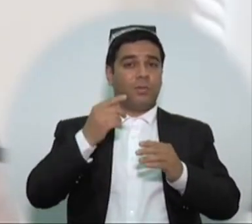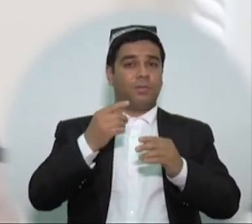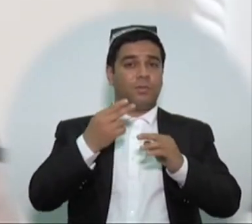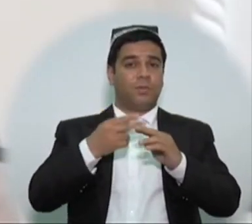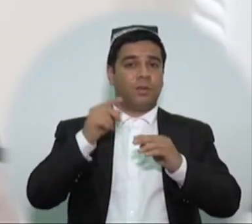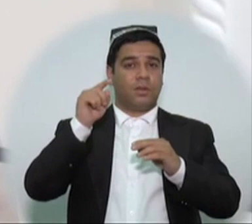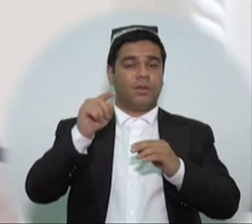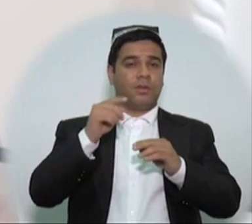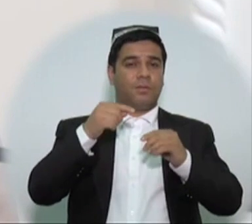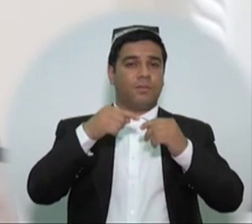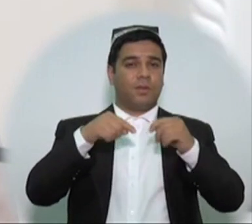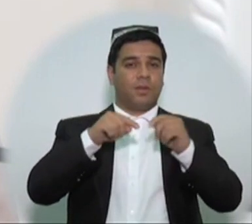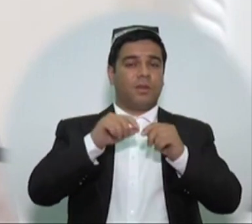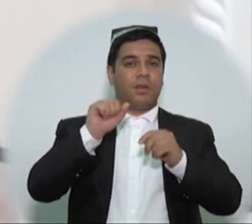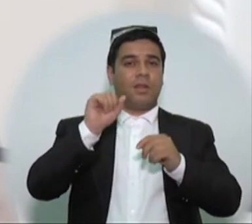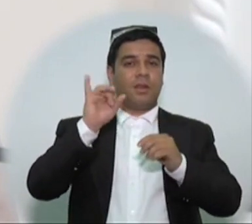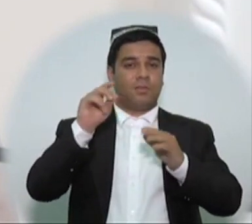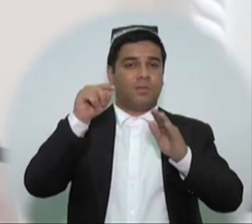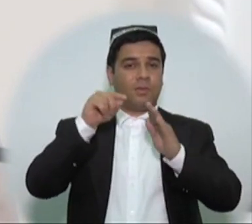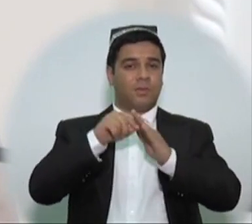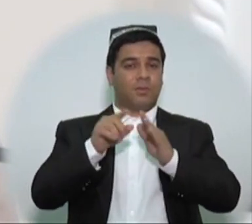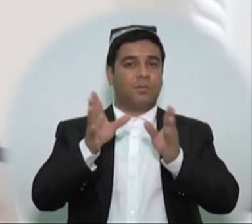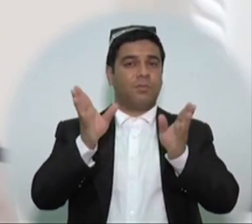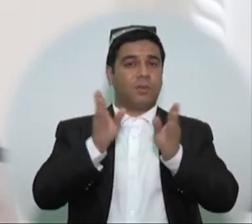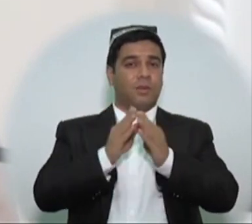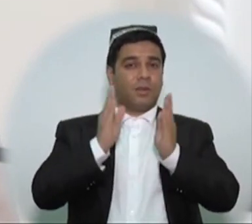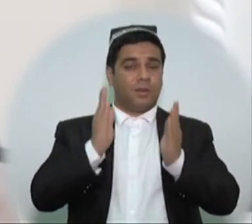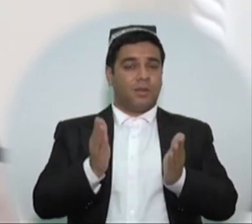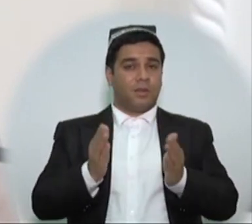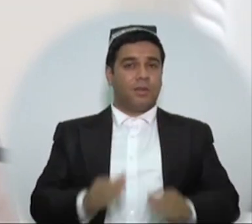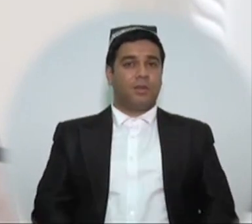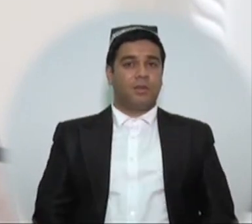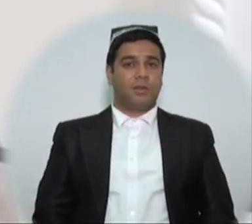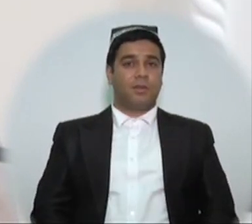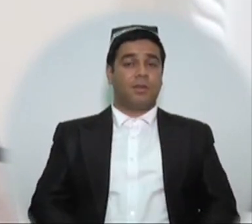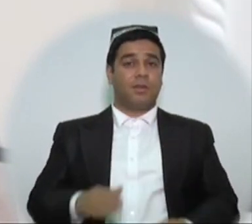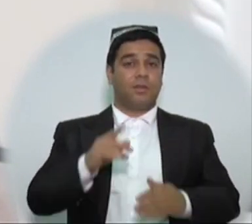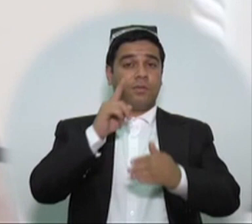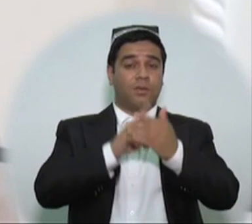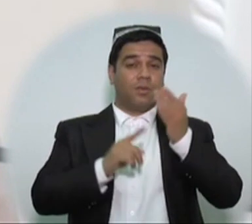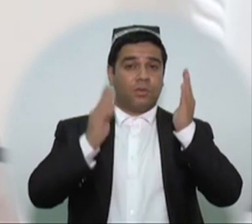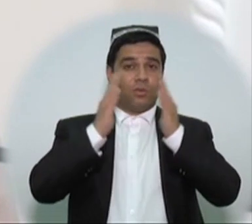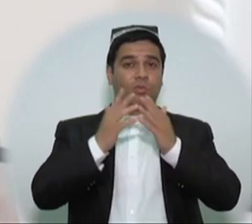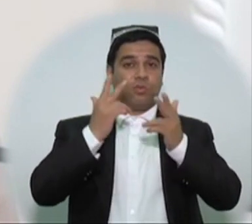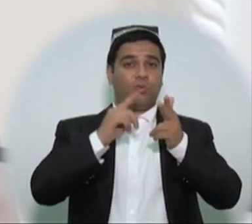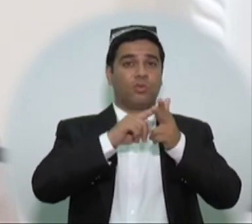Birlashgan Millatlar Tashkilotini muassasalari bilan birgalikda İslam olamidagi